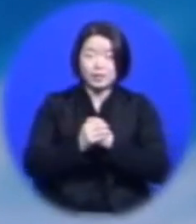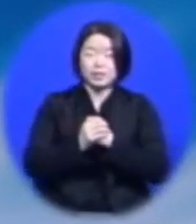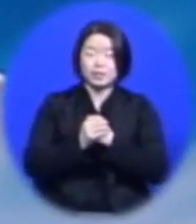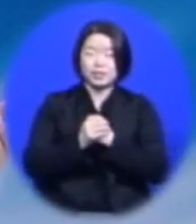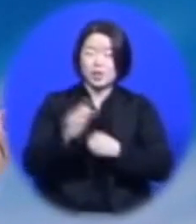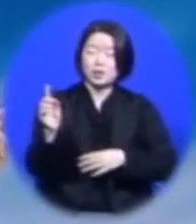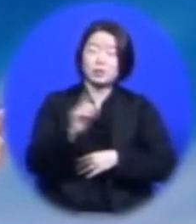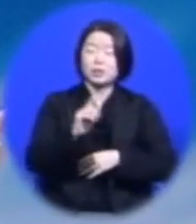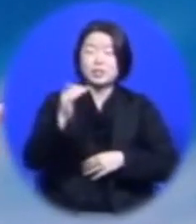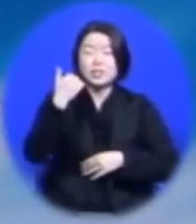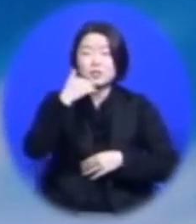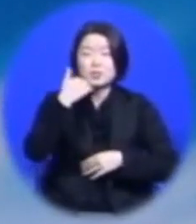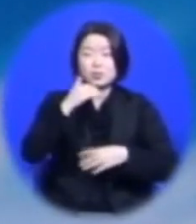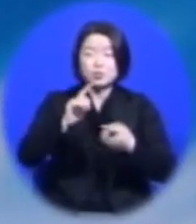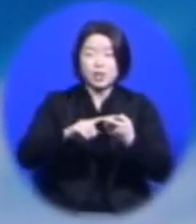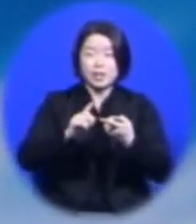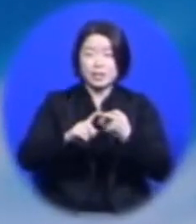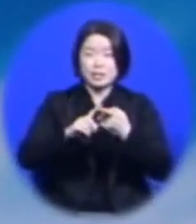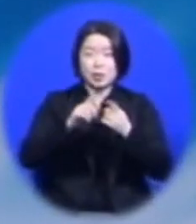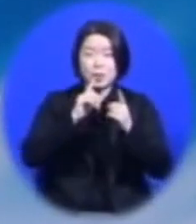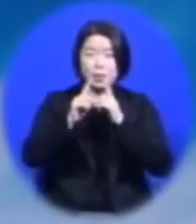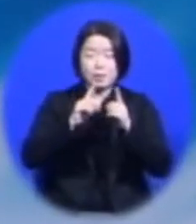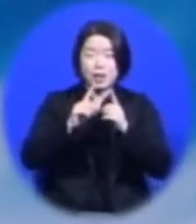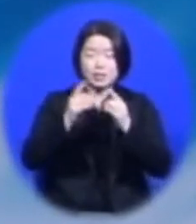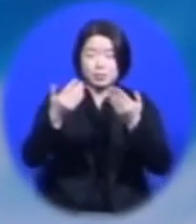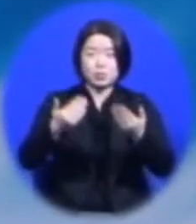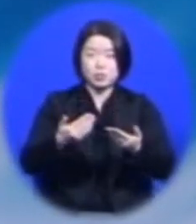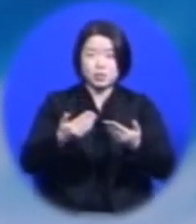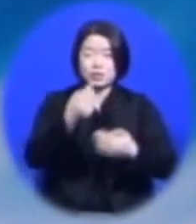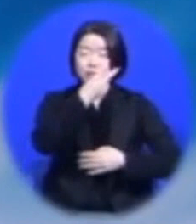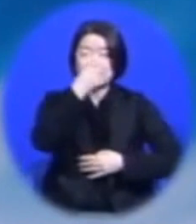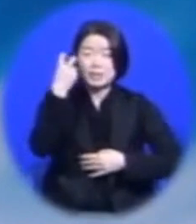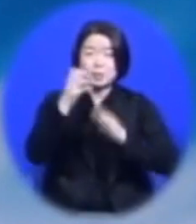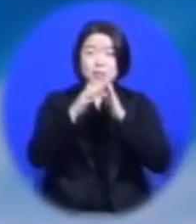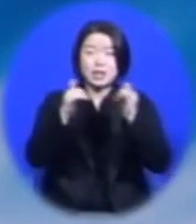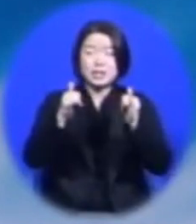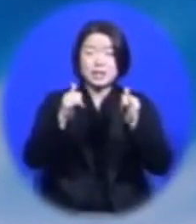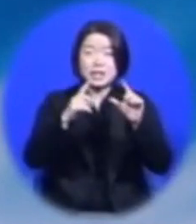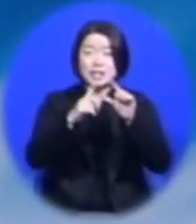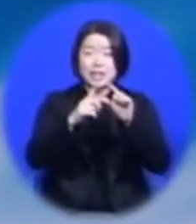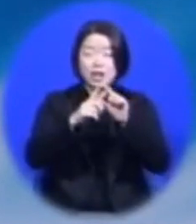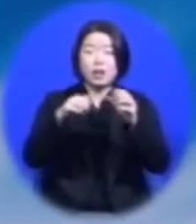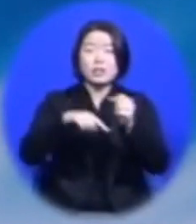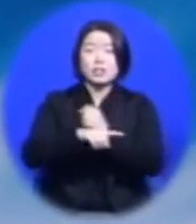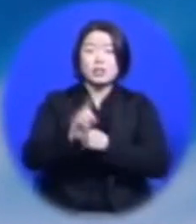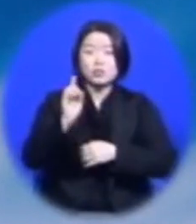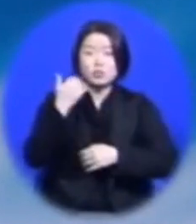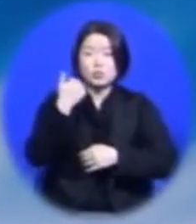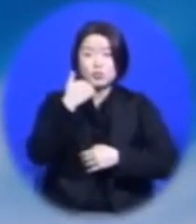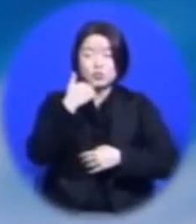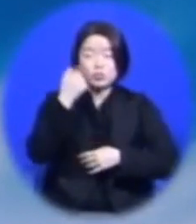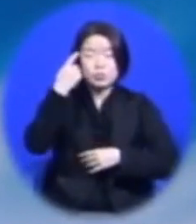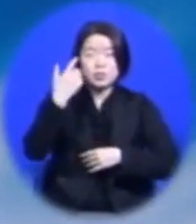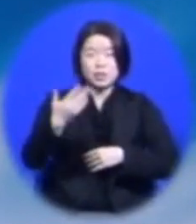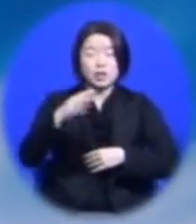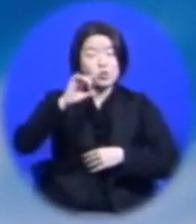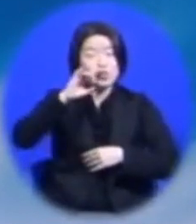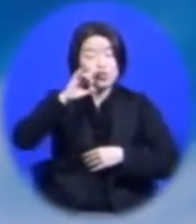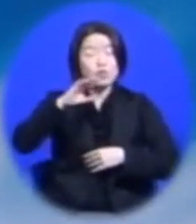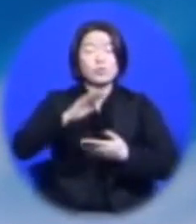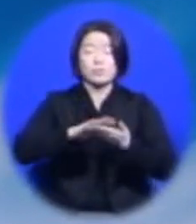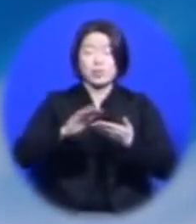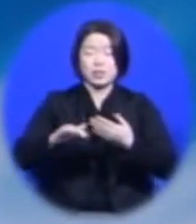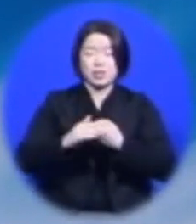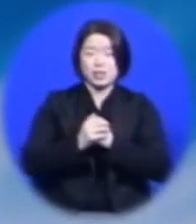도대체 누구를 말해서 잠자는 자라고 했는지 하는 것에 대해서 궁금해집니다.